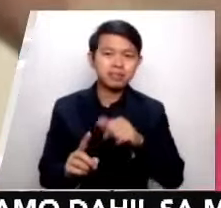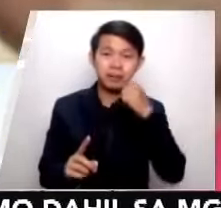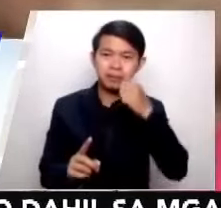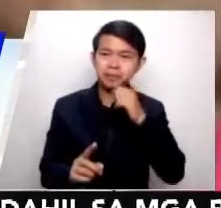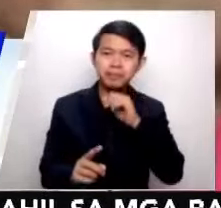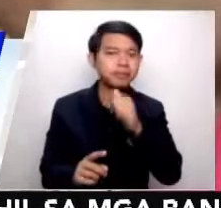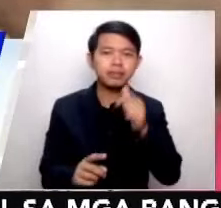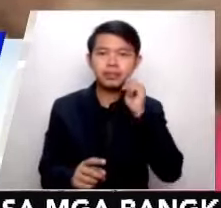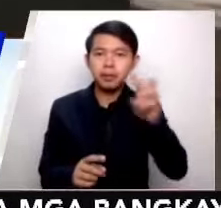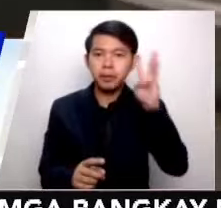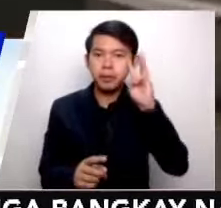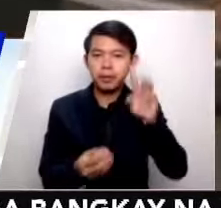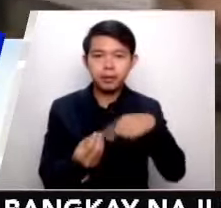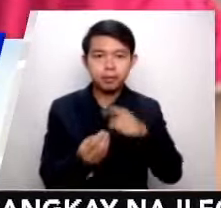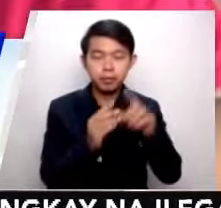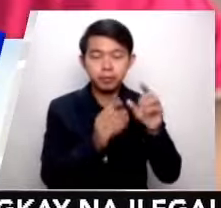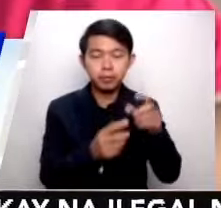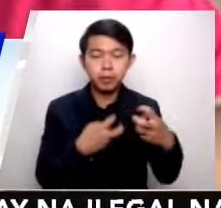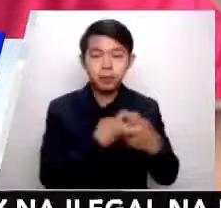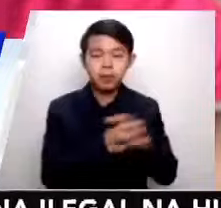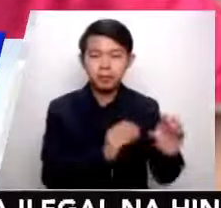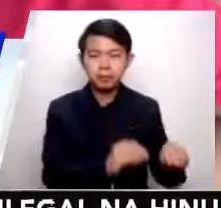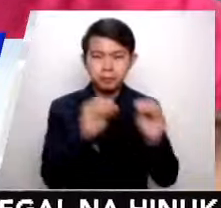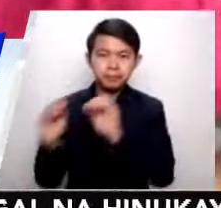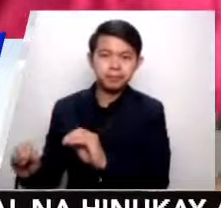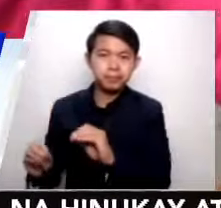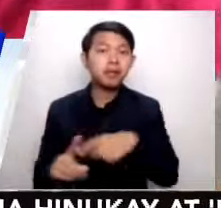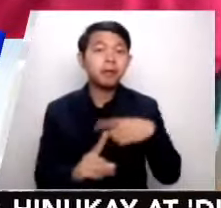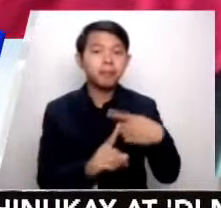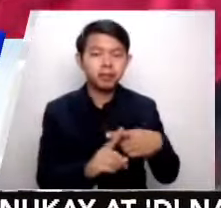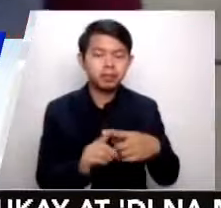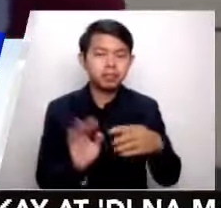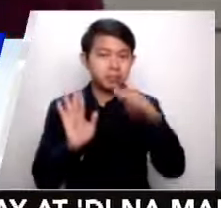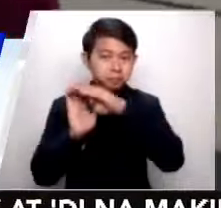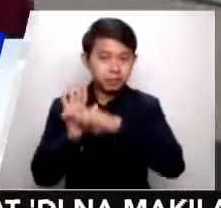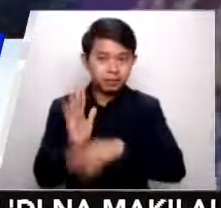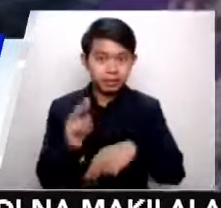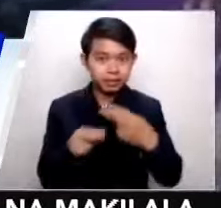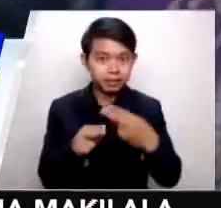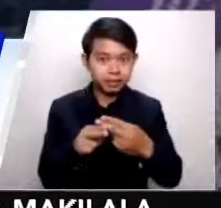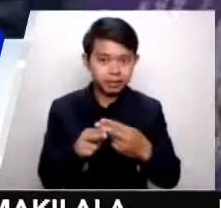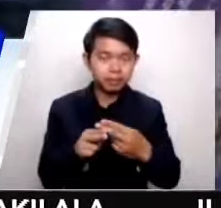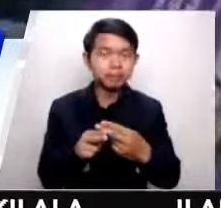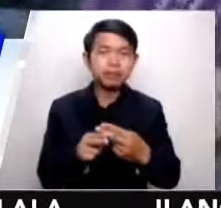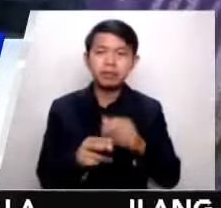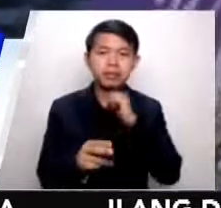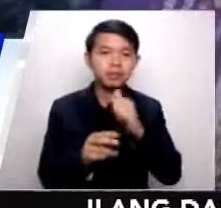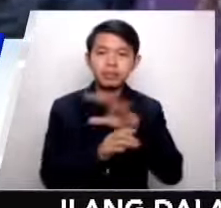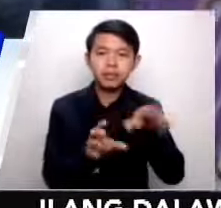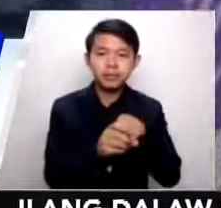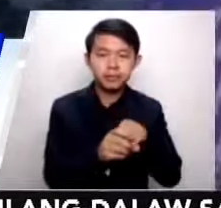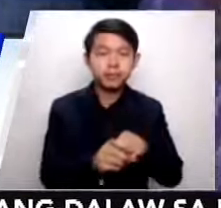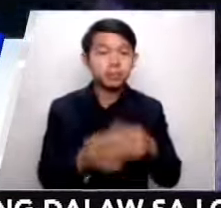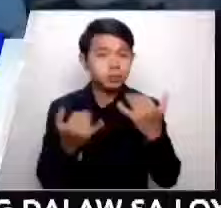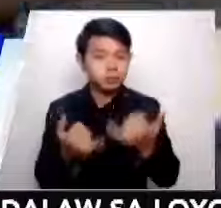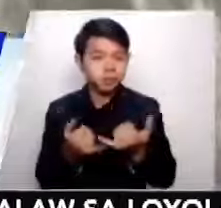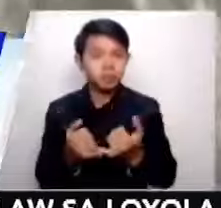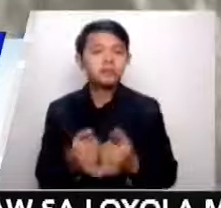of Remembrance ang mga kaanak. Wala rin sila sa master list ng mga in-exhume. Kaya sa common area na muna siya nagtulos ng